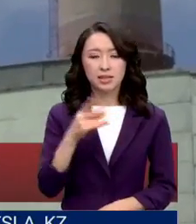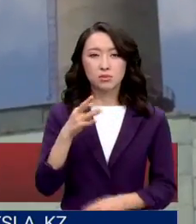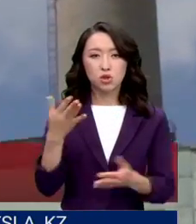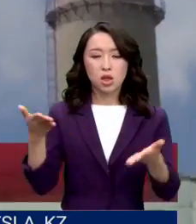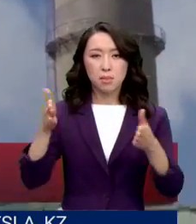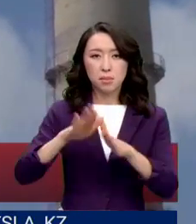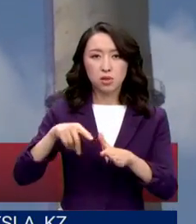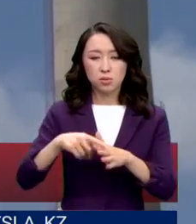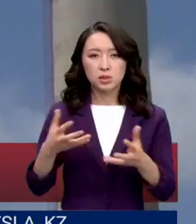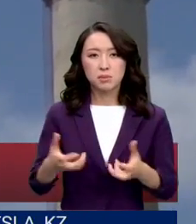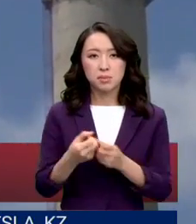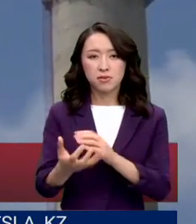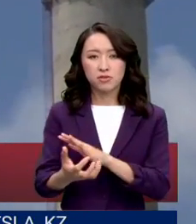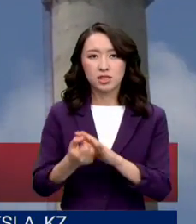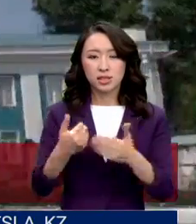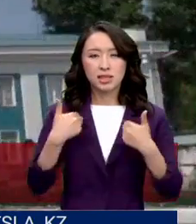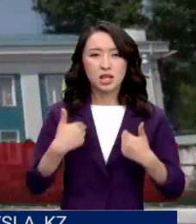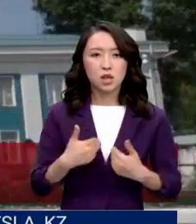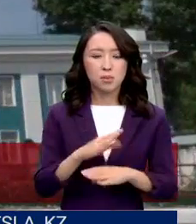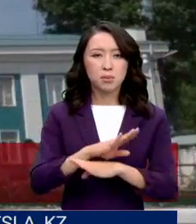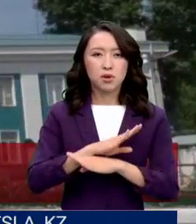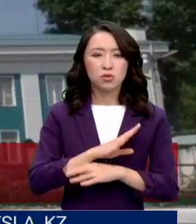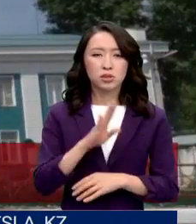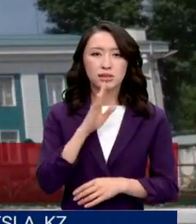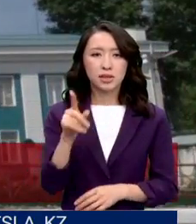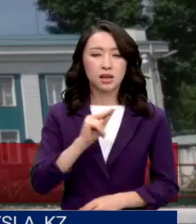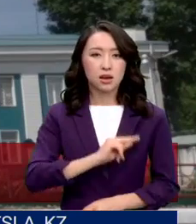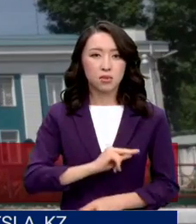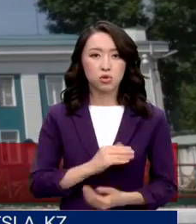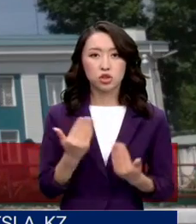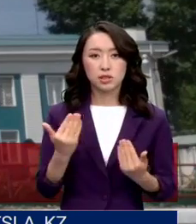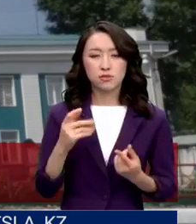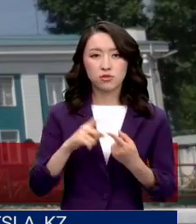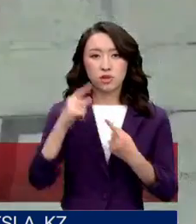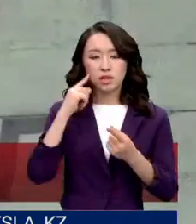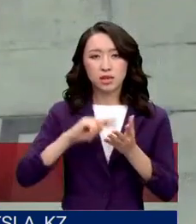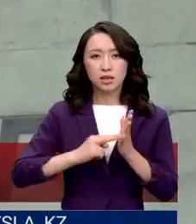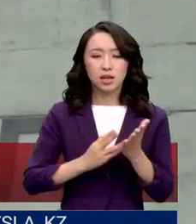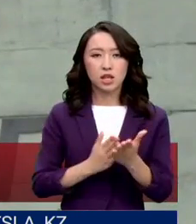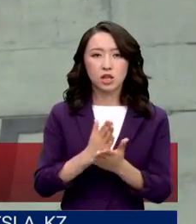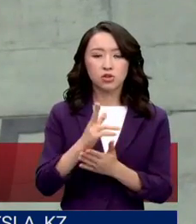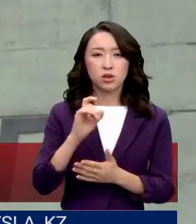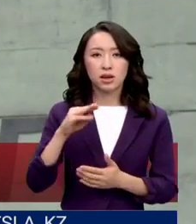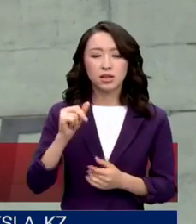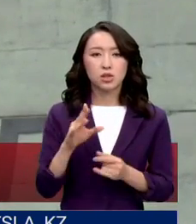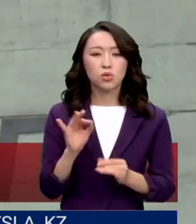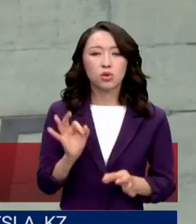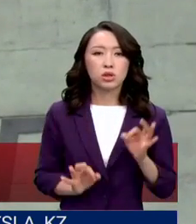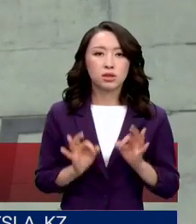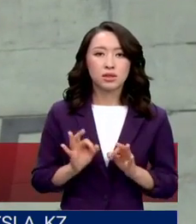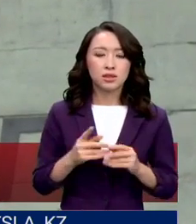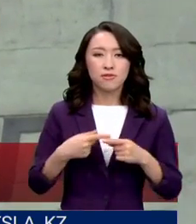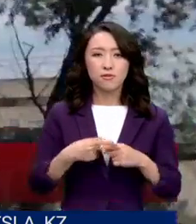обломков спасатели извлекли тело погибшей сотрудницы предприятия. Сегодня в рамках разработанной дорожной карты по нормализации